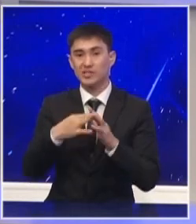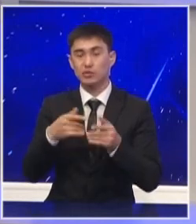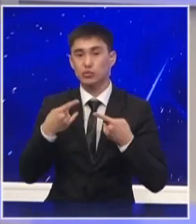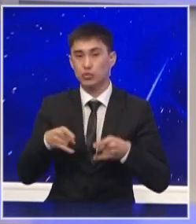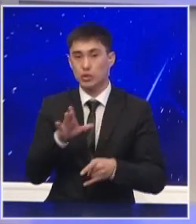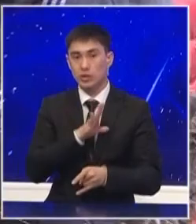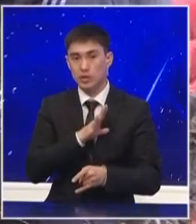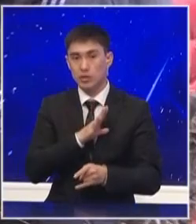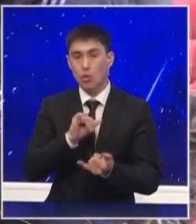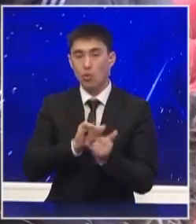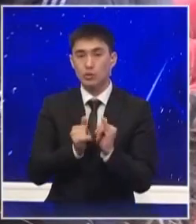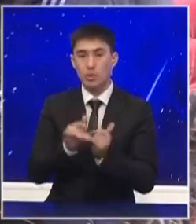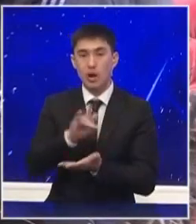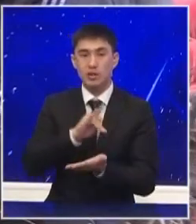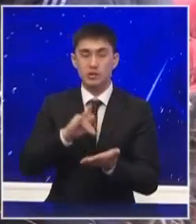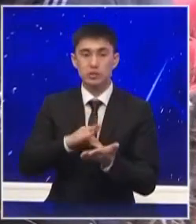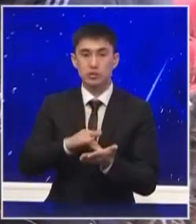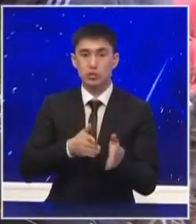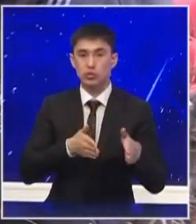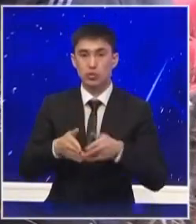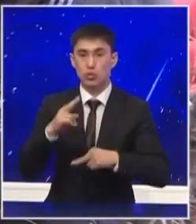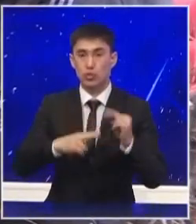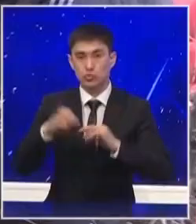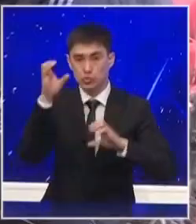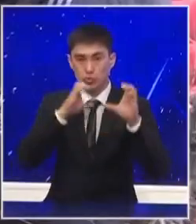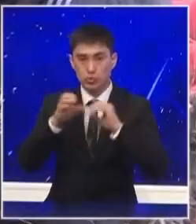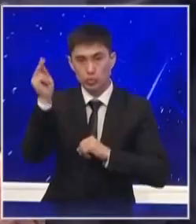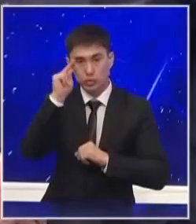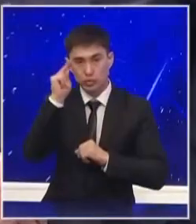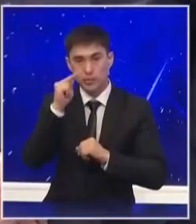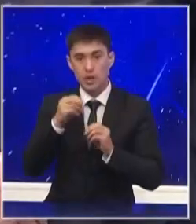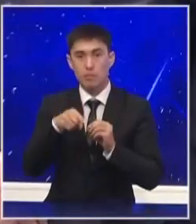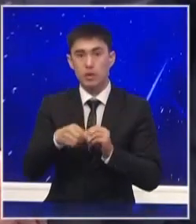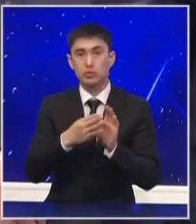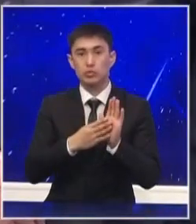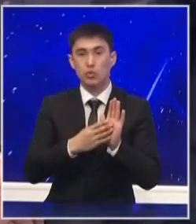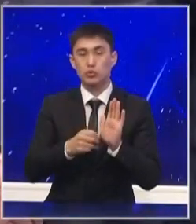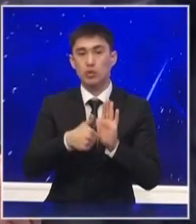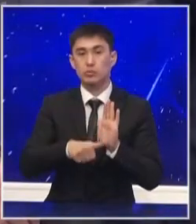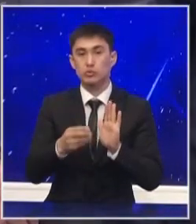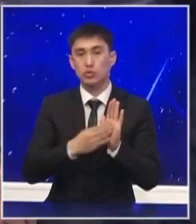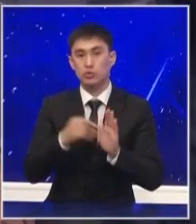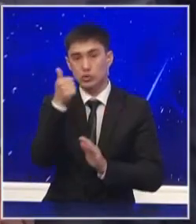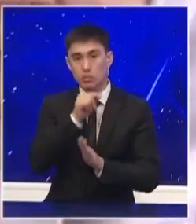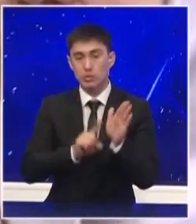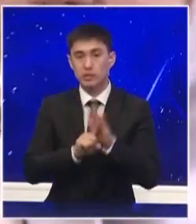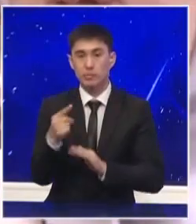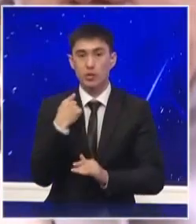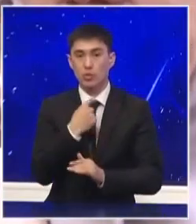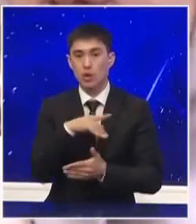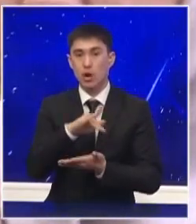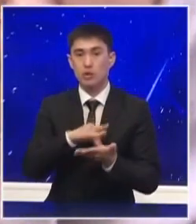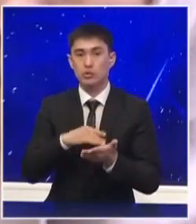селосында дүниеге келген. Өскемен қаласындағы жол құрылыс институтында білім алған. 1969 жылдан бастап Талдықорған